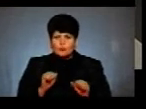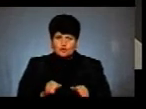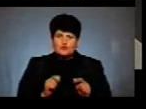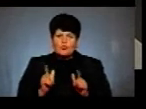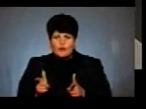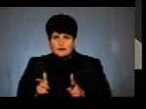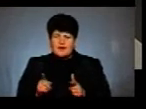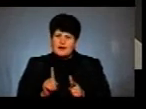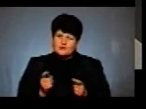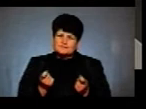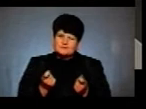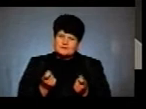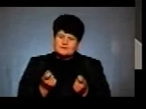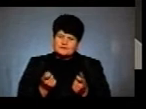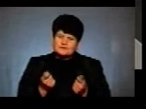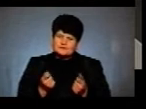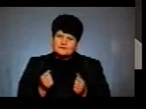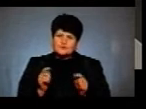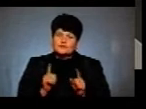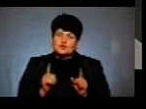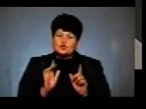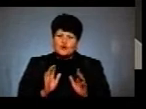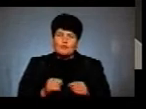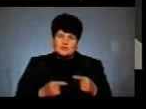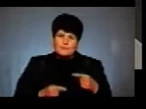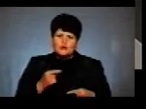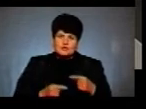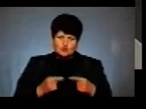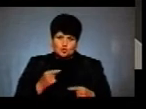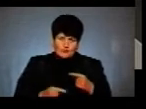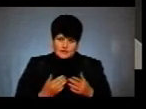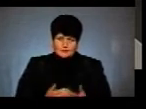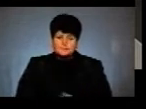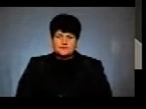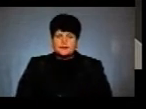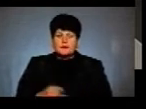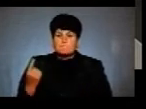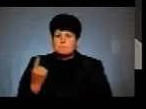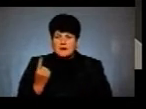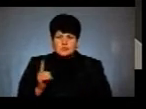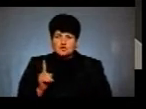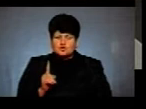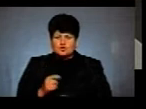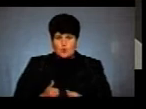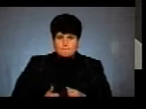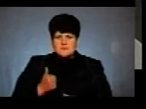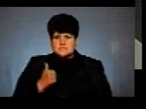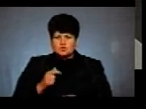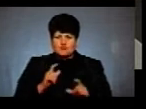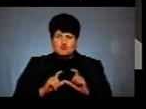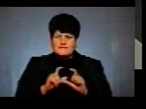дечим, давайте так скажемо, щодо чого можна подискутувати, так робити так. Якусь дискусію. Ну, не перше, щодо престижу університетів.